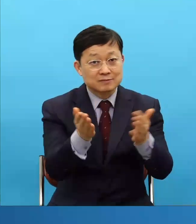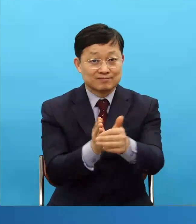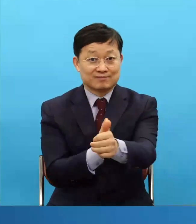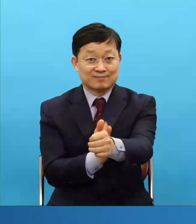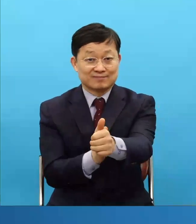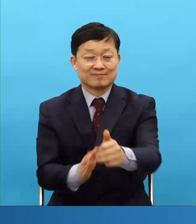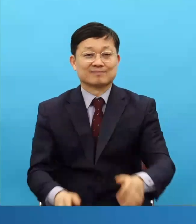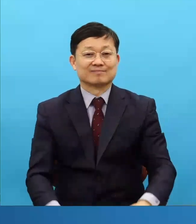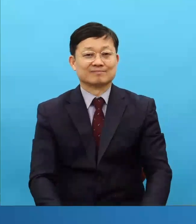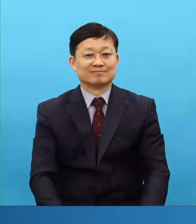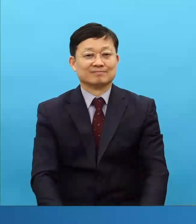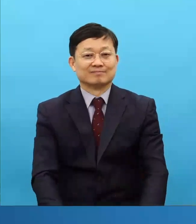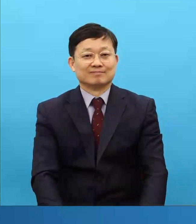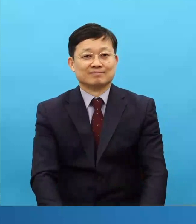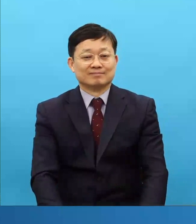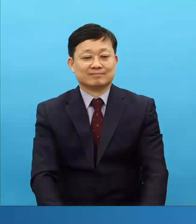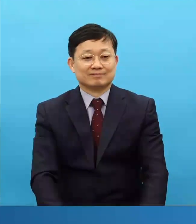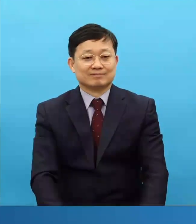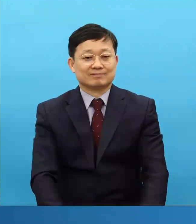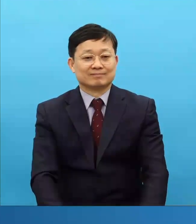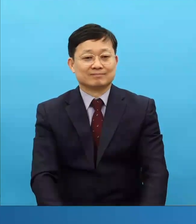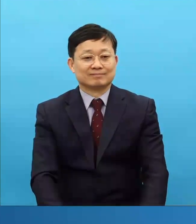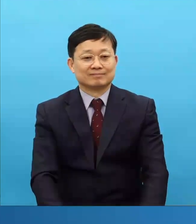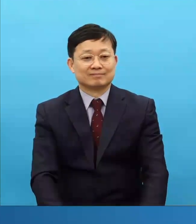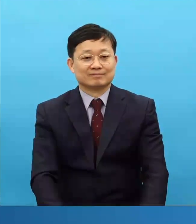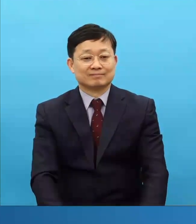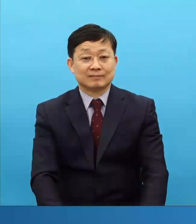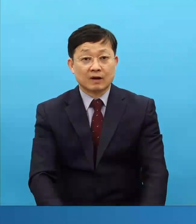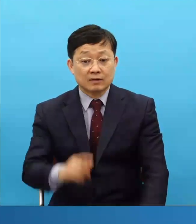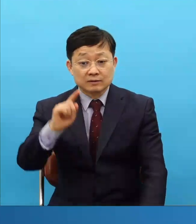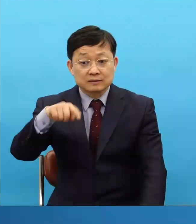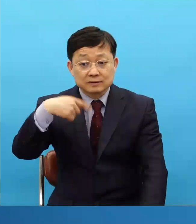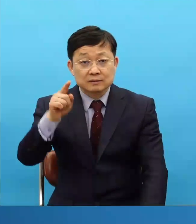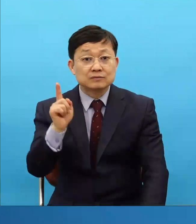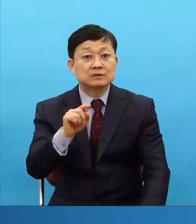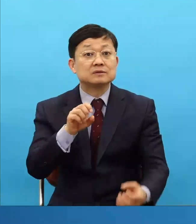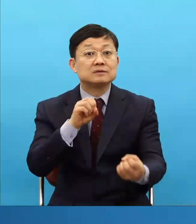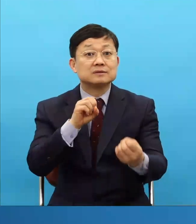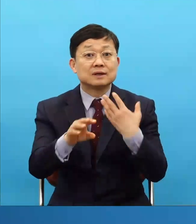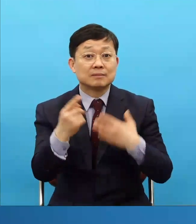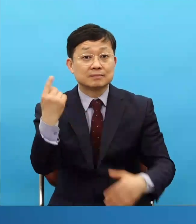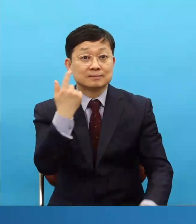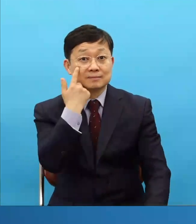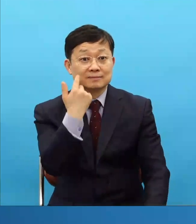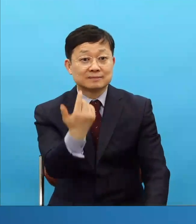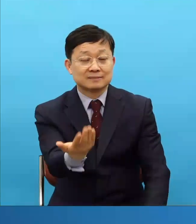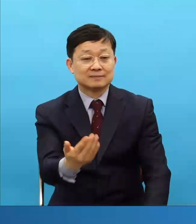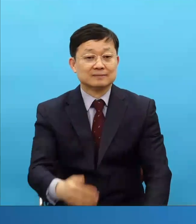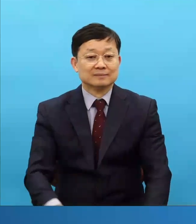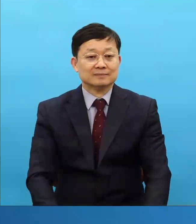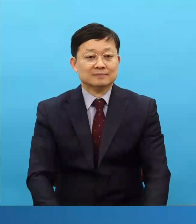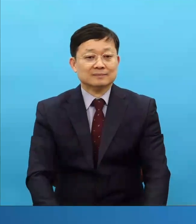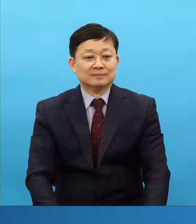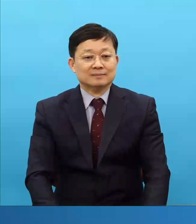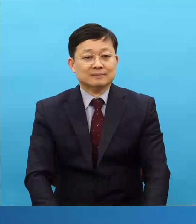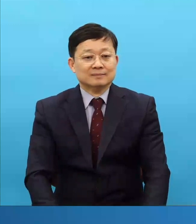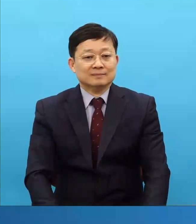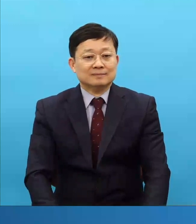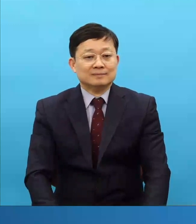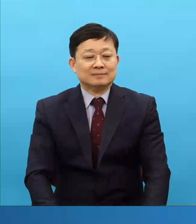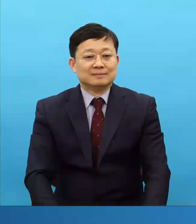generation. 이랬더니 어떤 운동이 났습니까? And in doing this, what movement arose? 이 언약